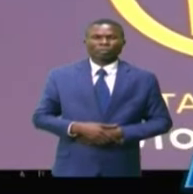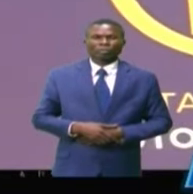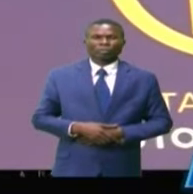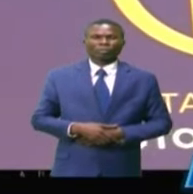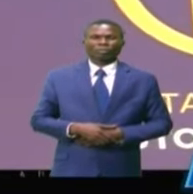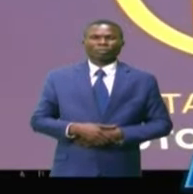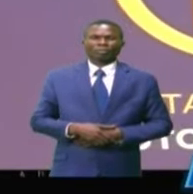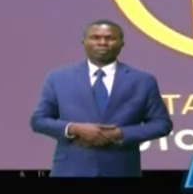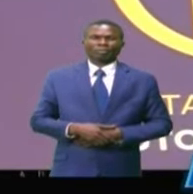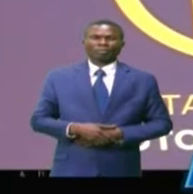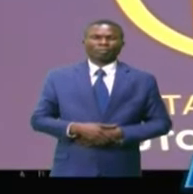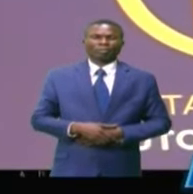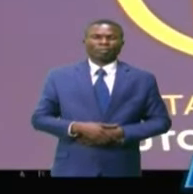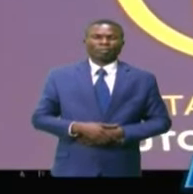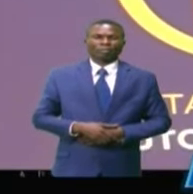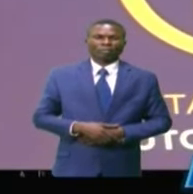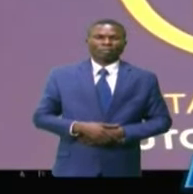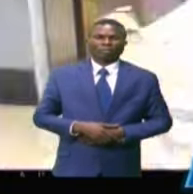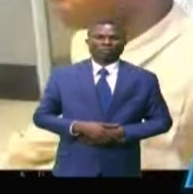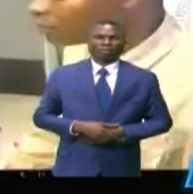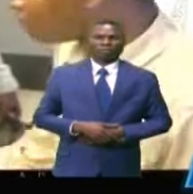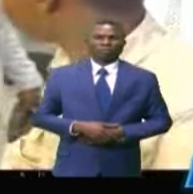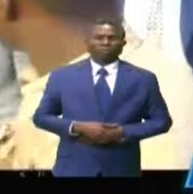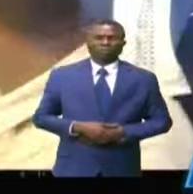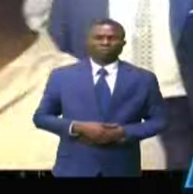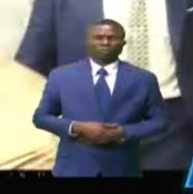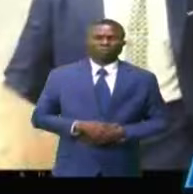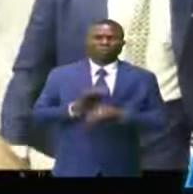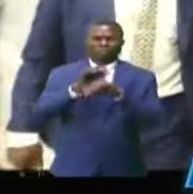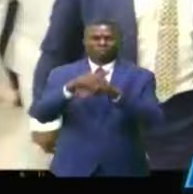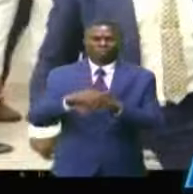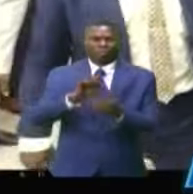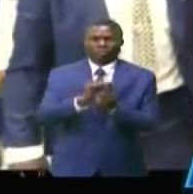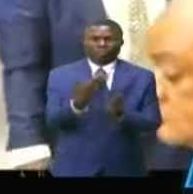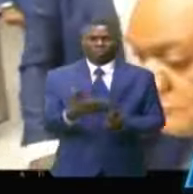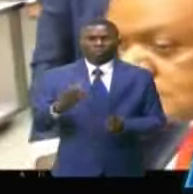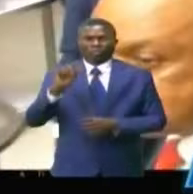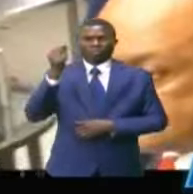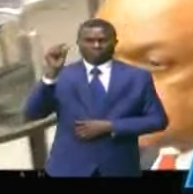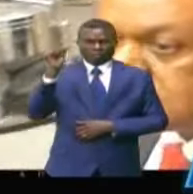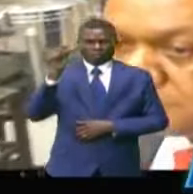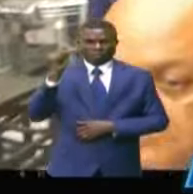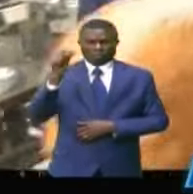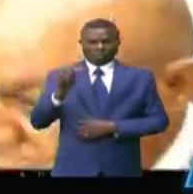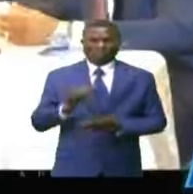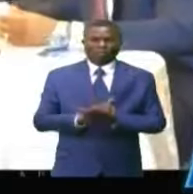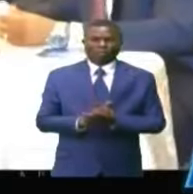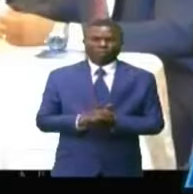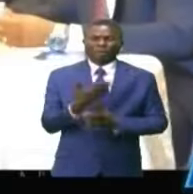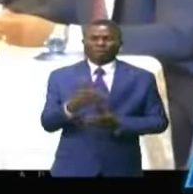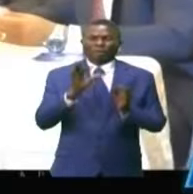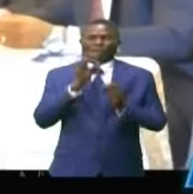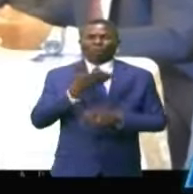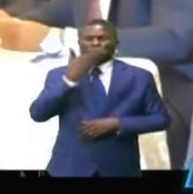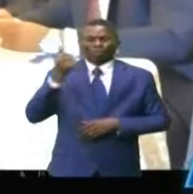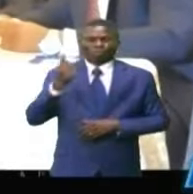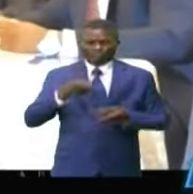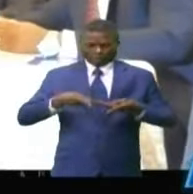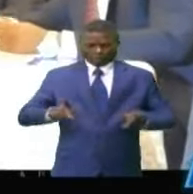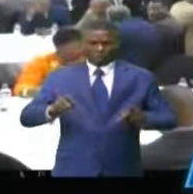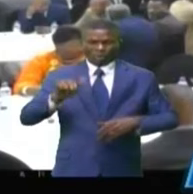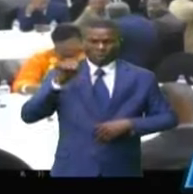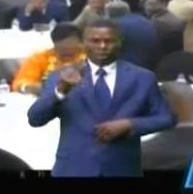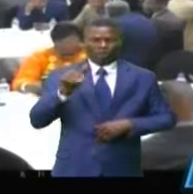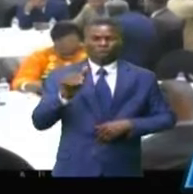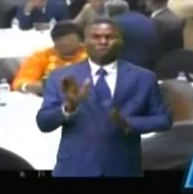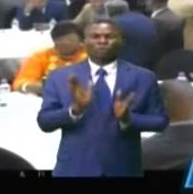Centre d'expertise, d'évaluation et de certification de substances minérales précieuses et semi-précieuses a permis au directeur général de